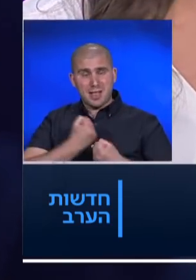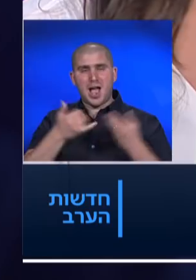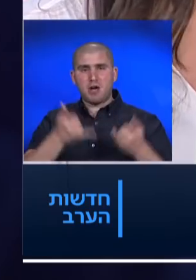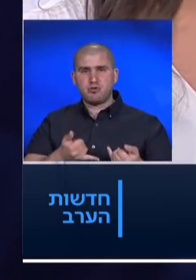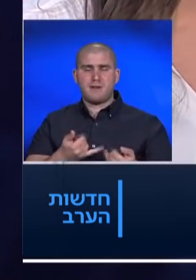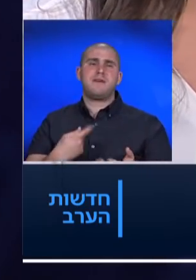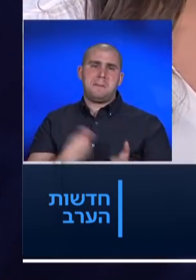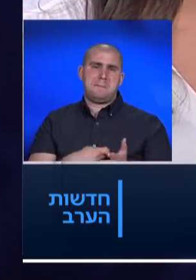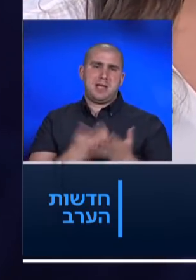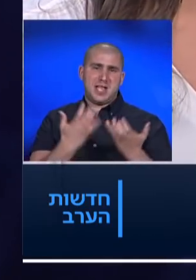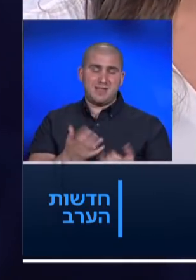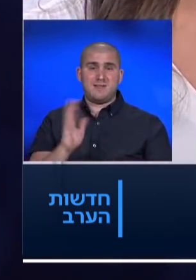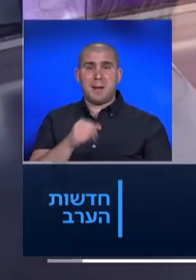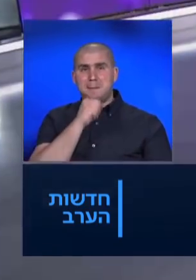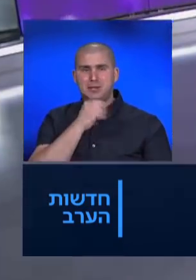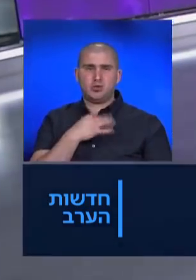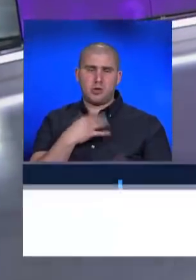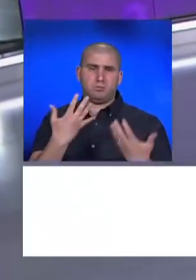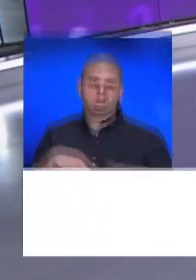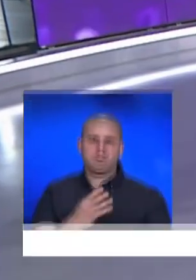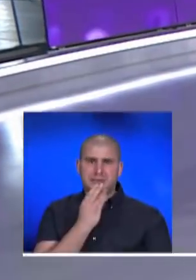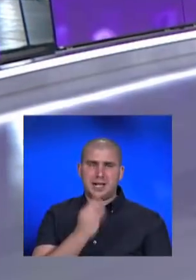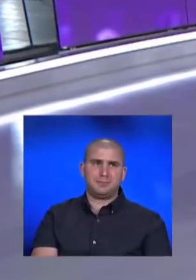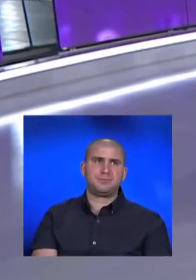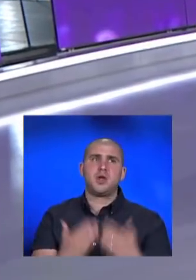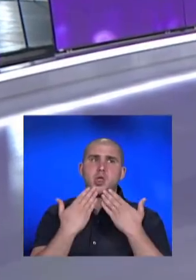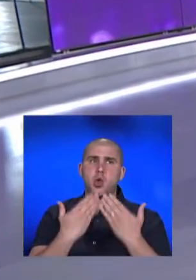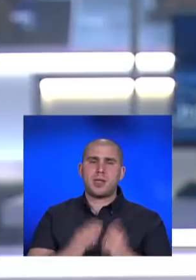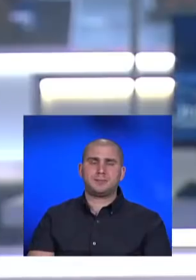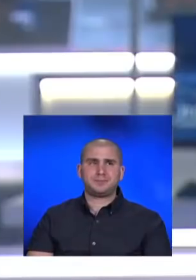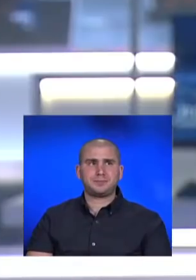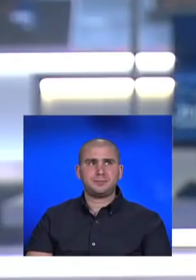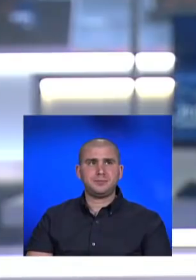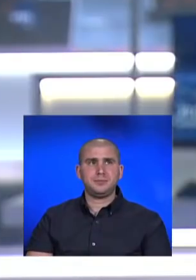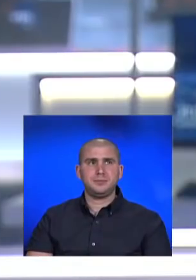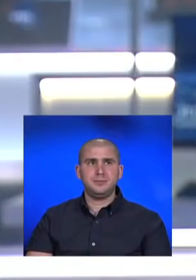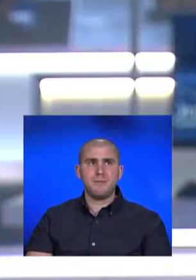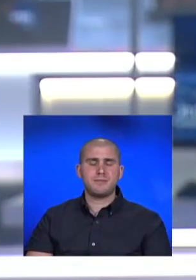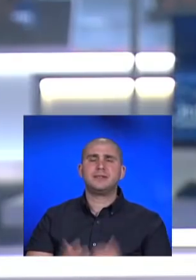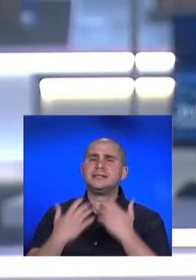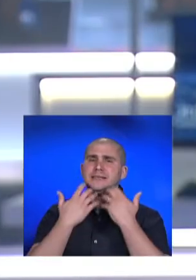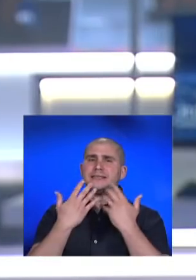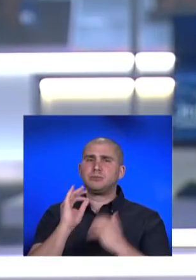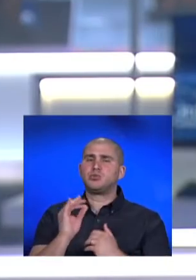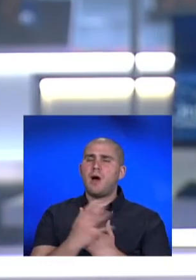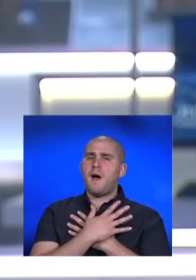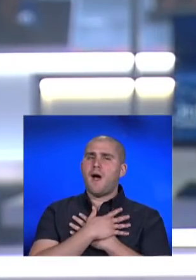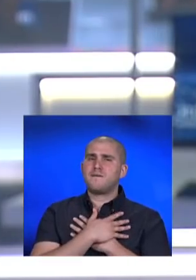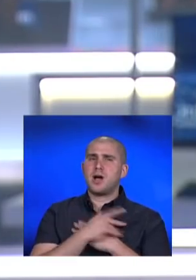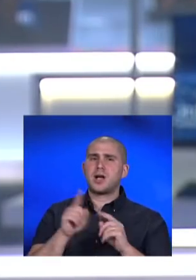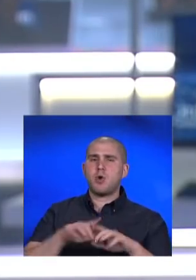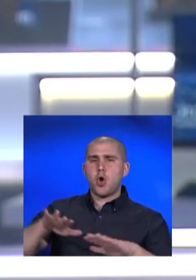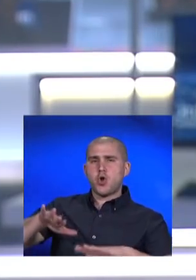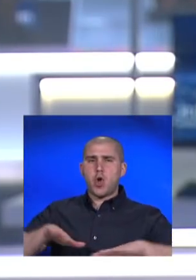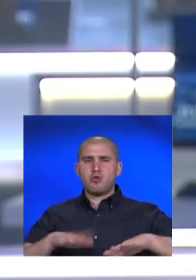גם לפנסיות שלנו הישראלים. ליאל, תודה. תודה. סיפור האהבה בין גולשת הרוח קטי